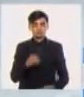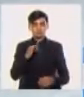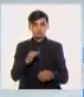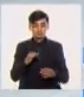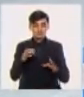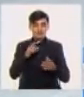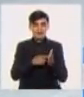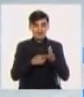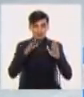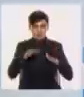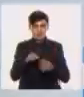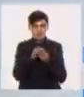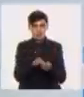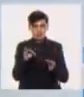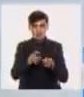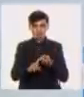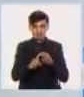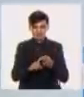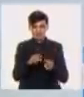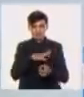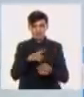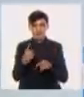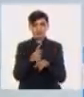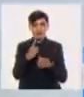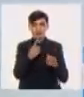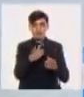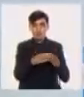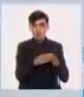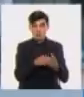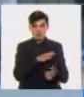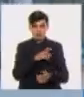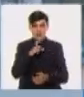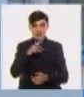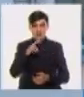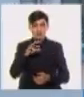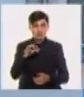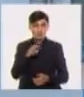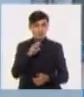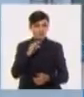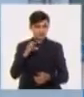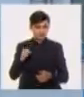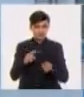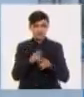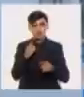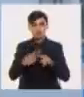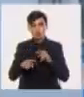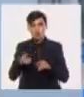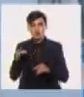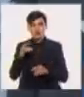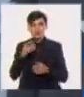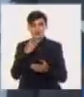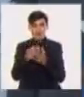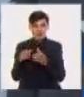что в Караганды действительно похоронами зараженных занимается единственная компания – ИП «Копасов». Но только потому, что остальные ритуальные агентства не хотят с